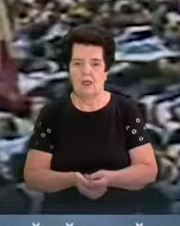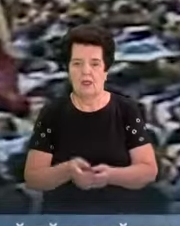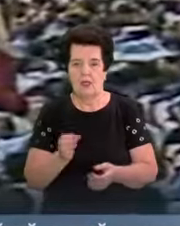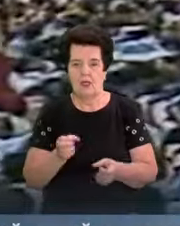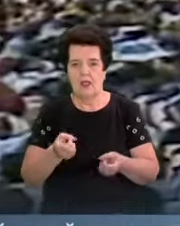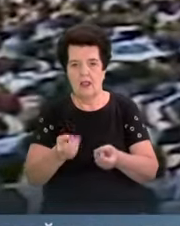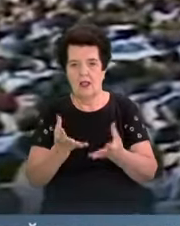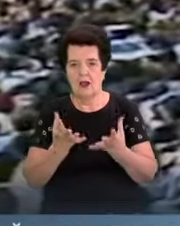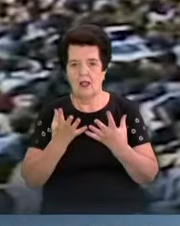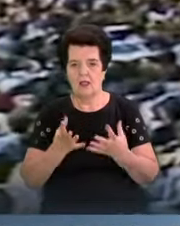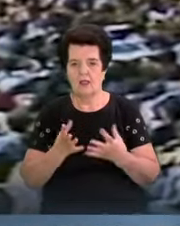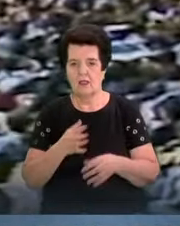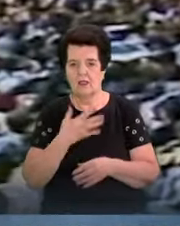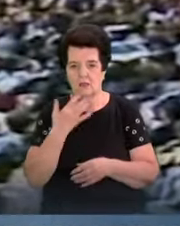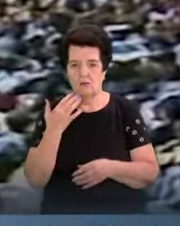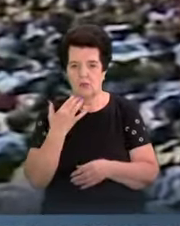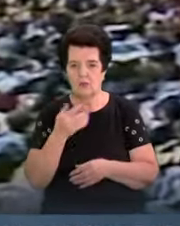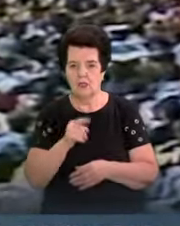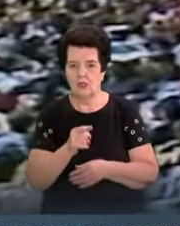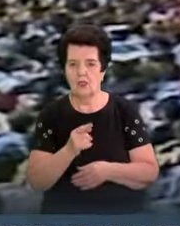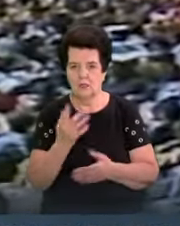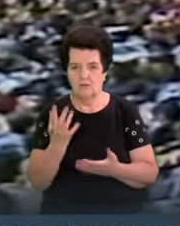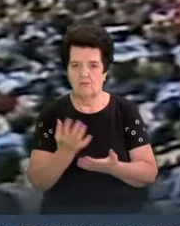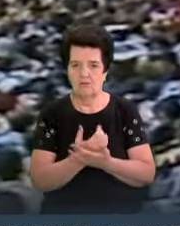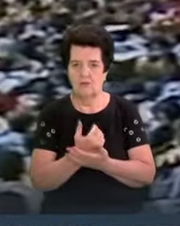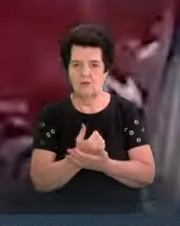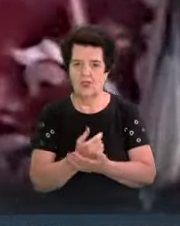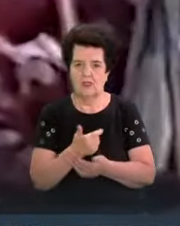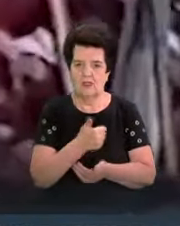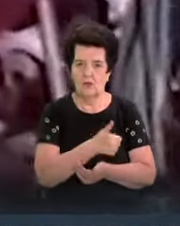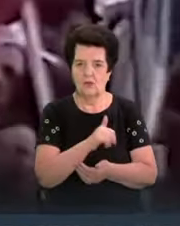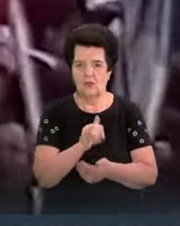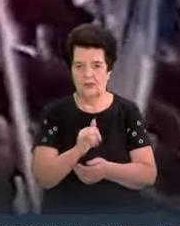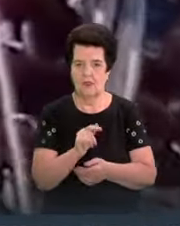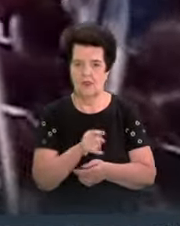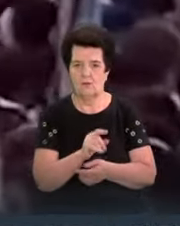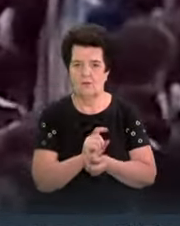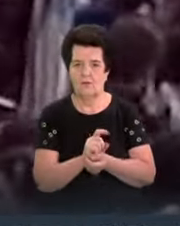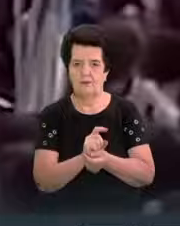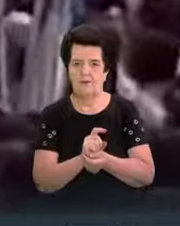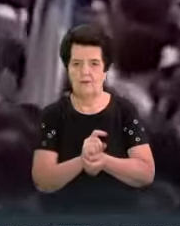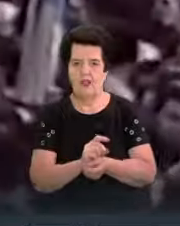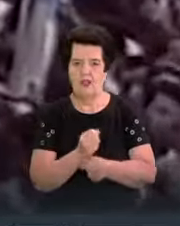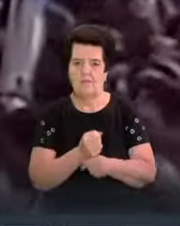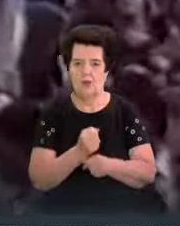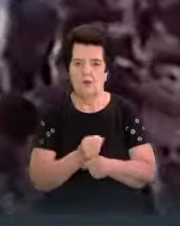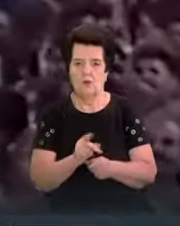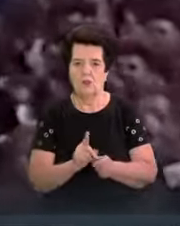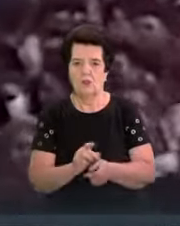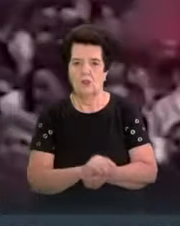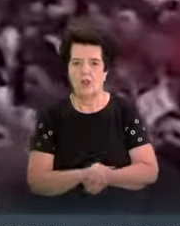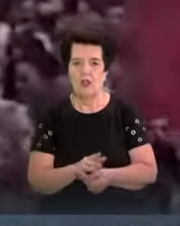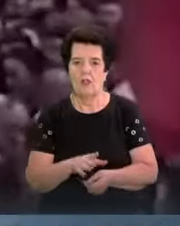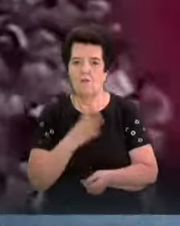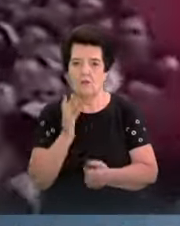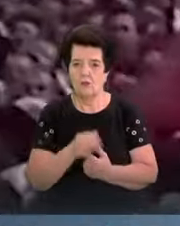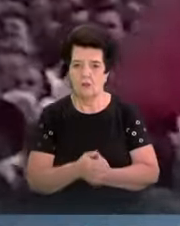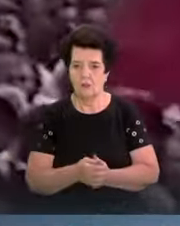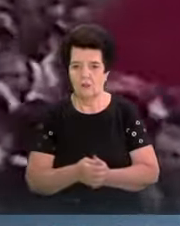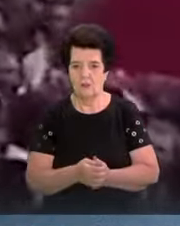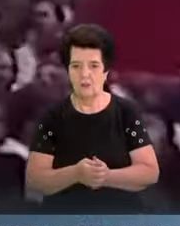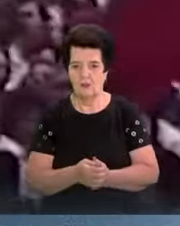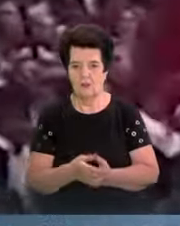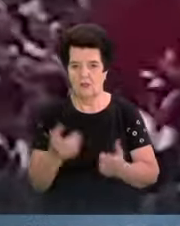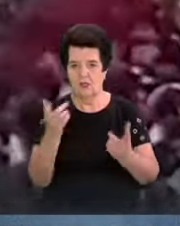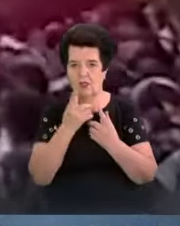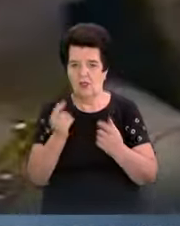S-au descurcat pe vremea atunci, de rău de bine, ceva s-a făcut. Au fost primite